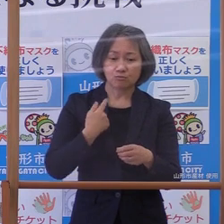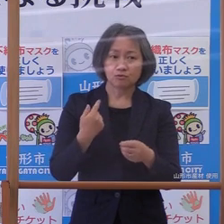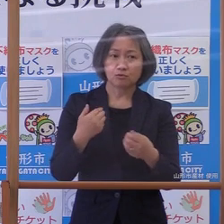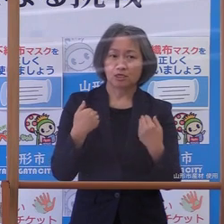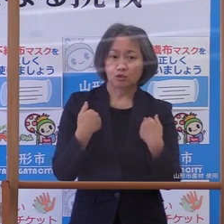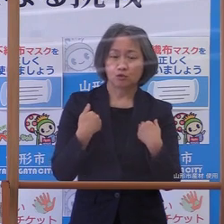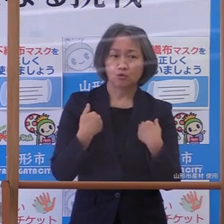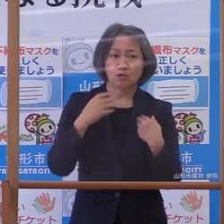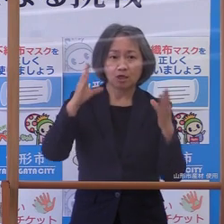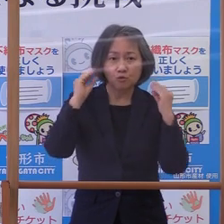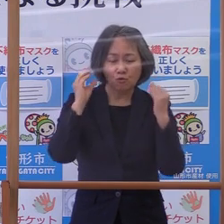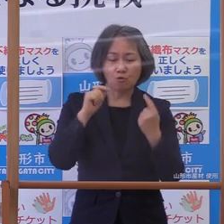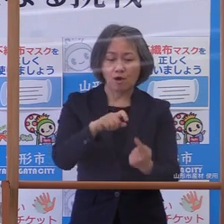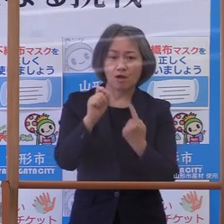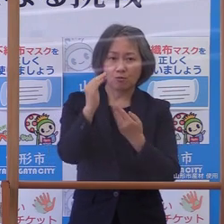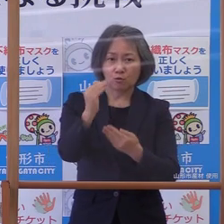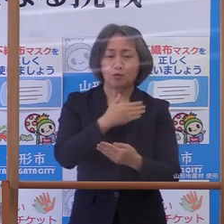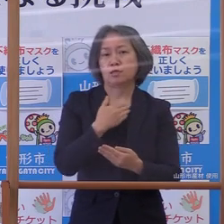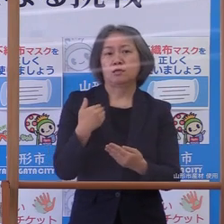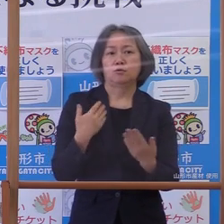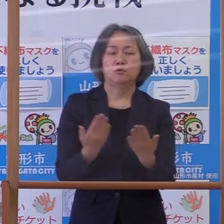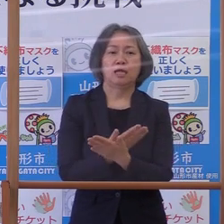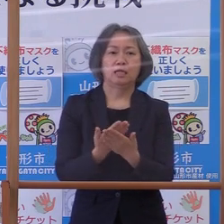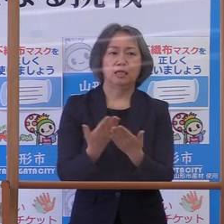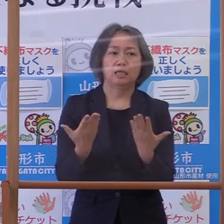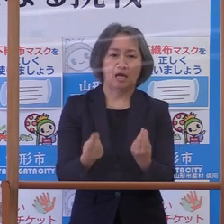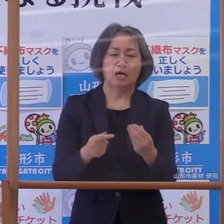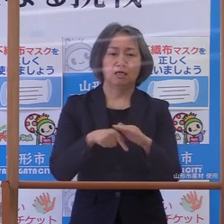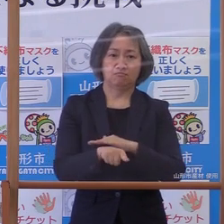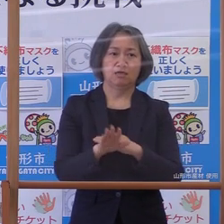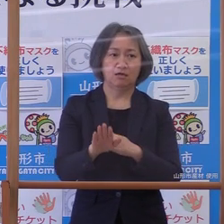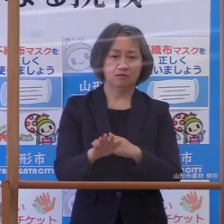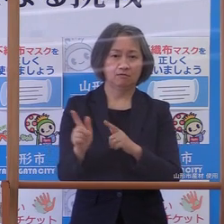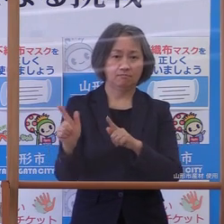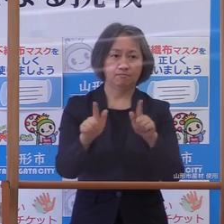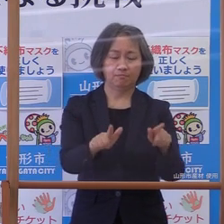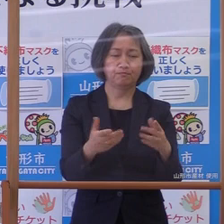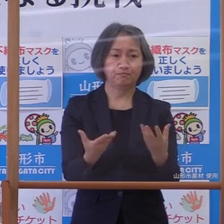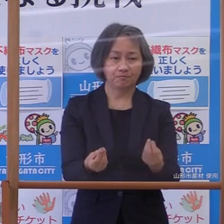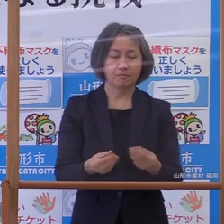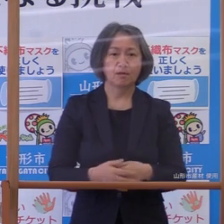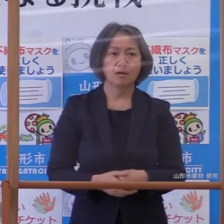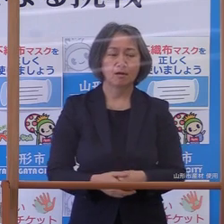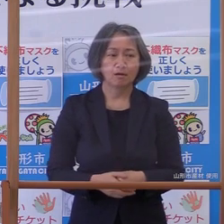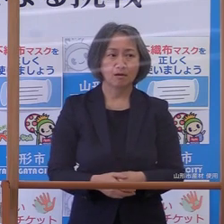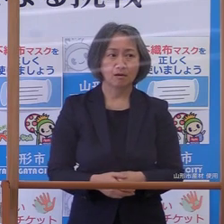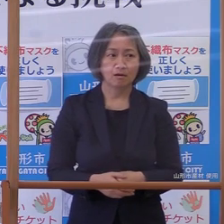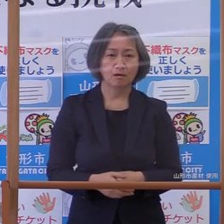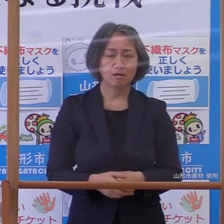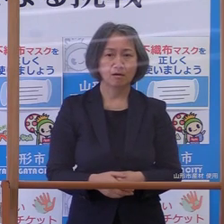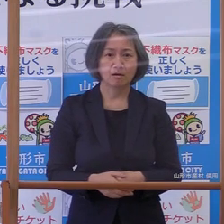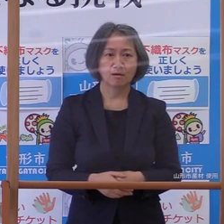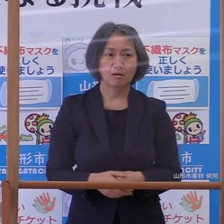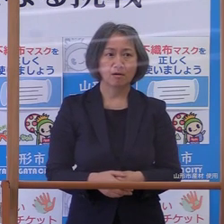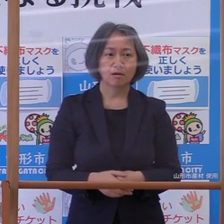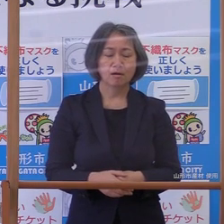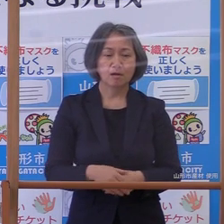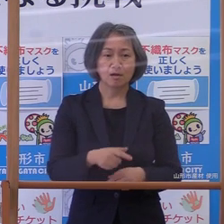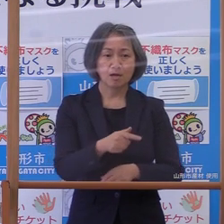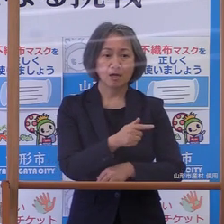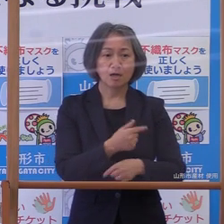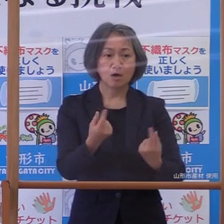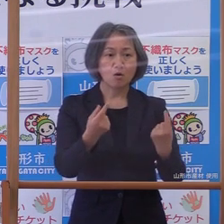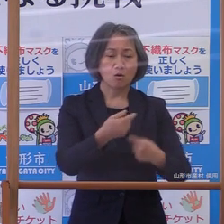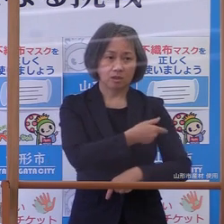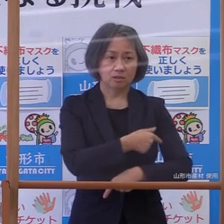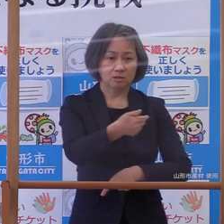はい、 分かりました、ありがとうございます。あと市長、先ほど申請もできるようになるってお話しされ